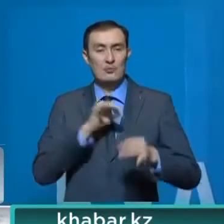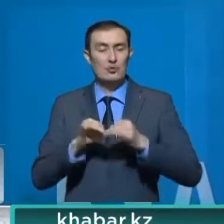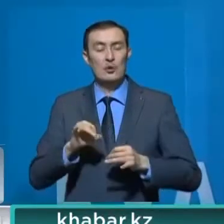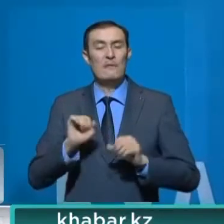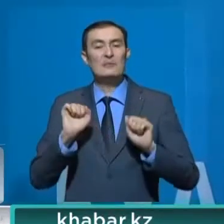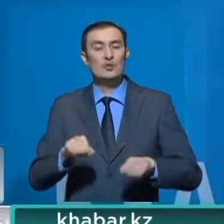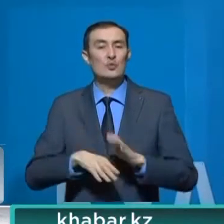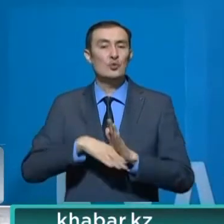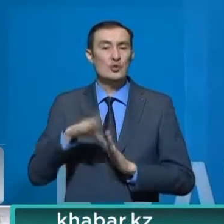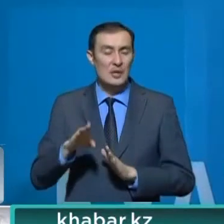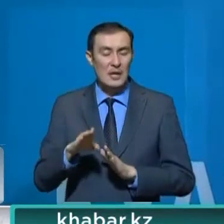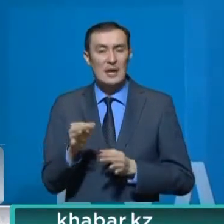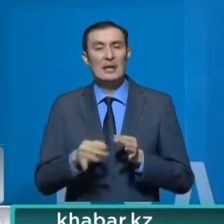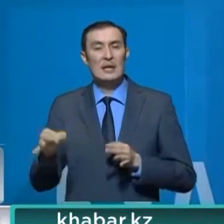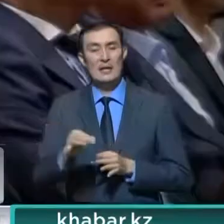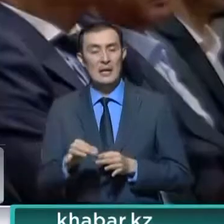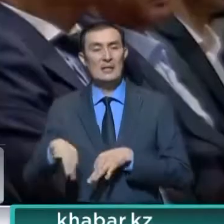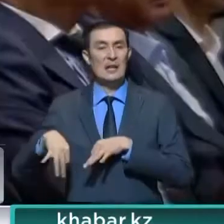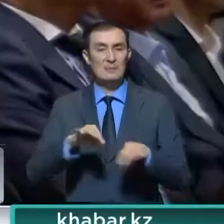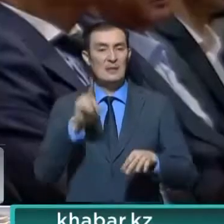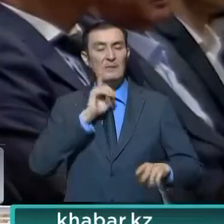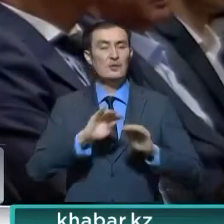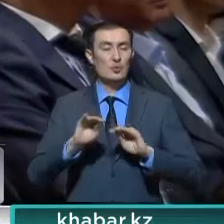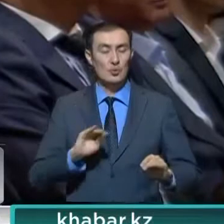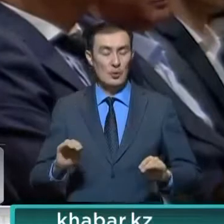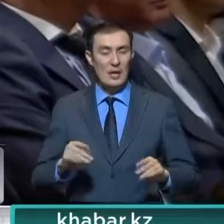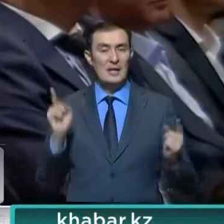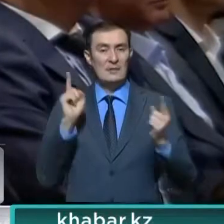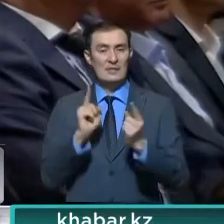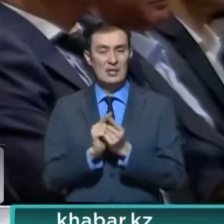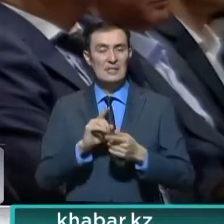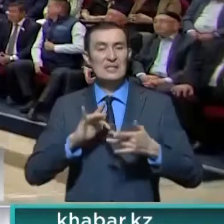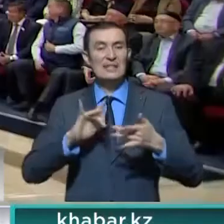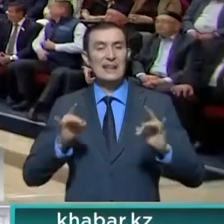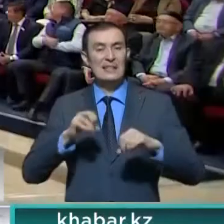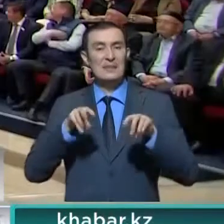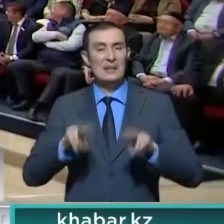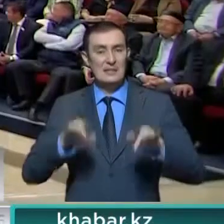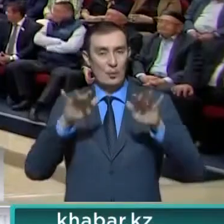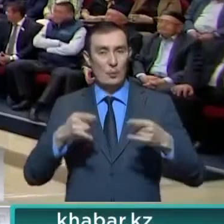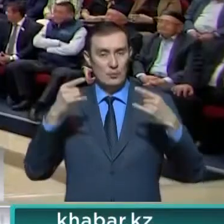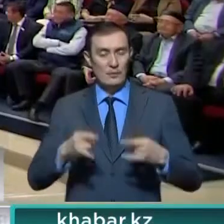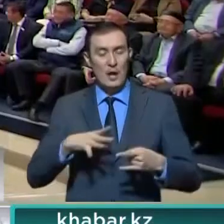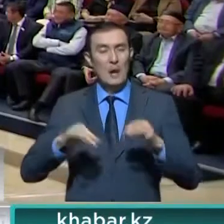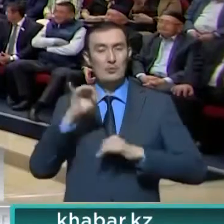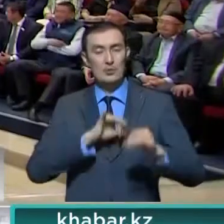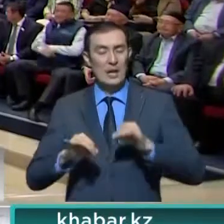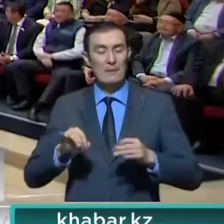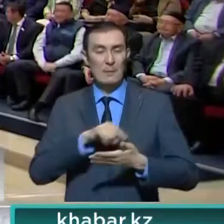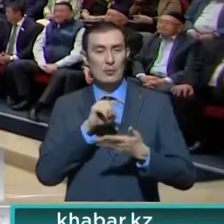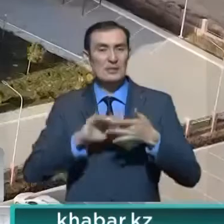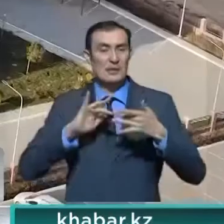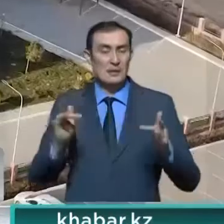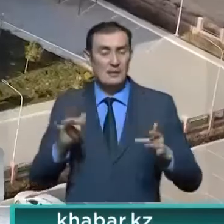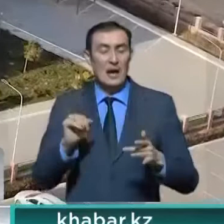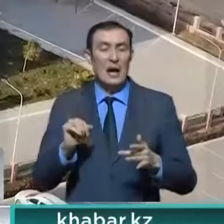улучшения региональной, транспортной и социальной инфраструктуры. На встрече с IT-специалистами говорили о развитии цифровизации. О нефтяникам